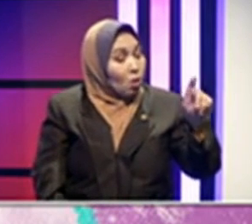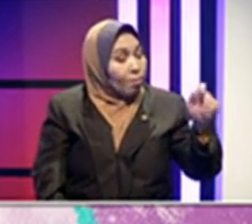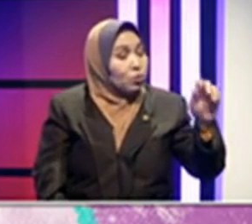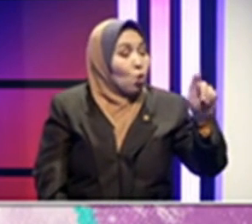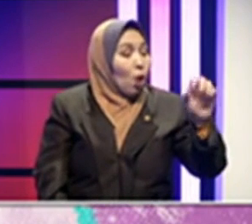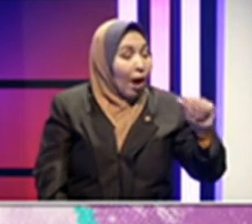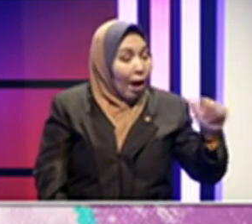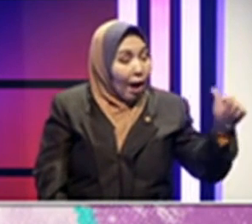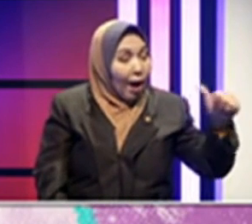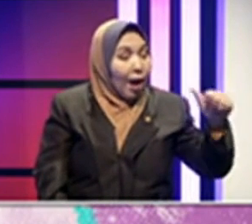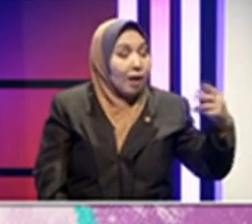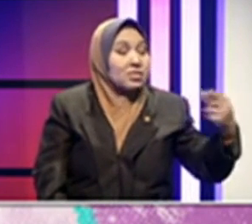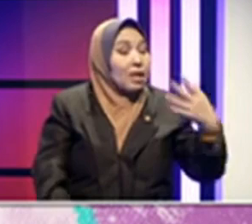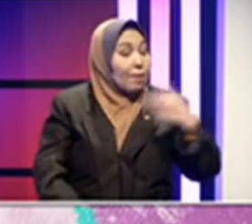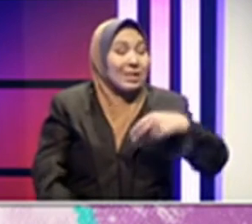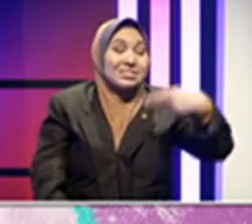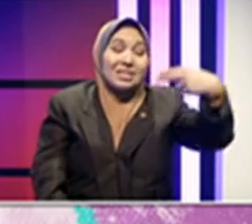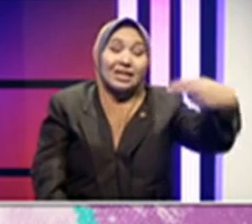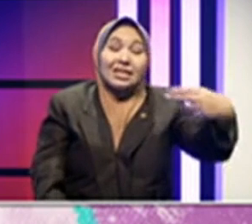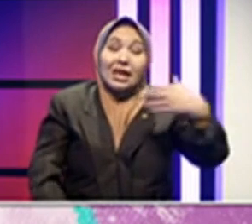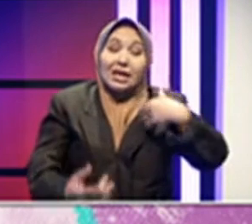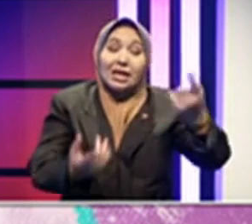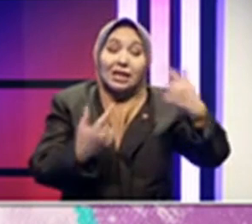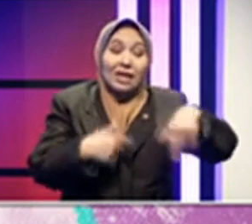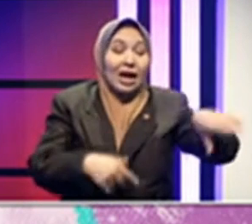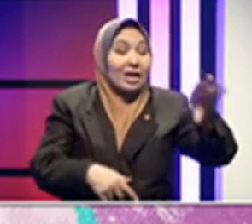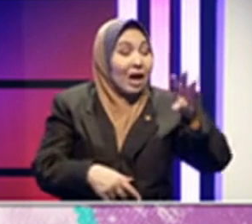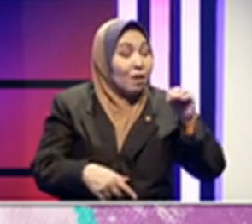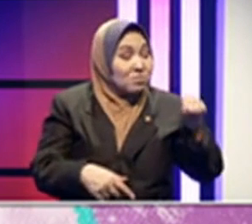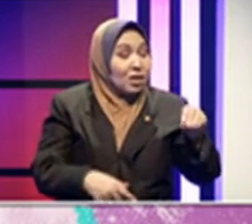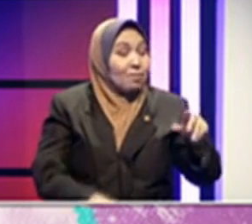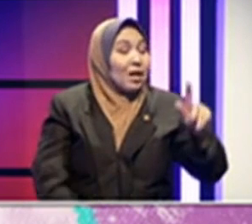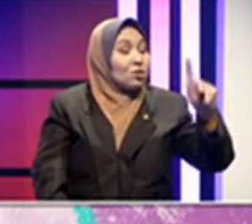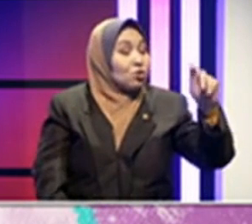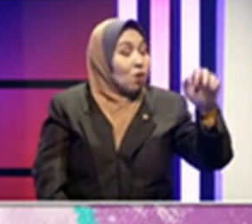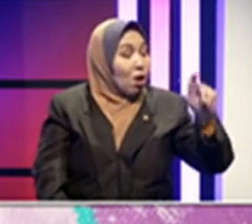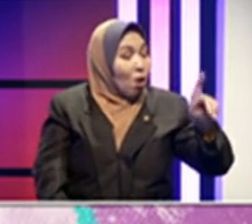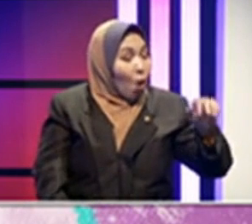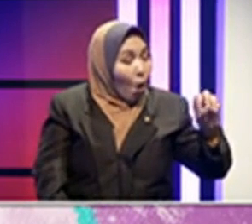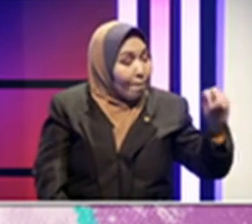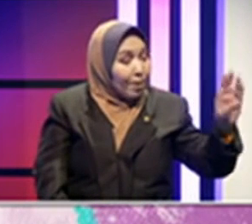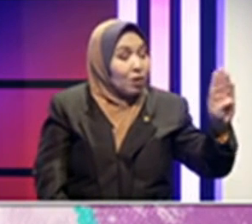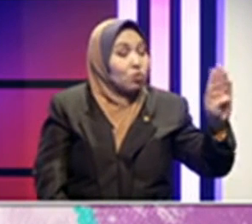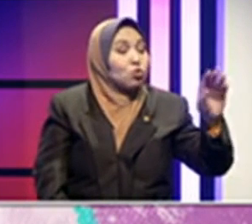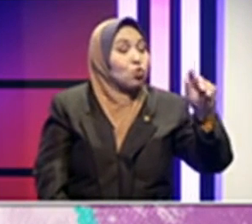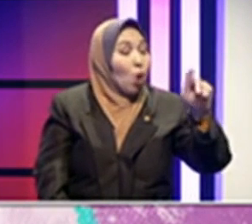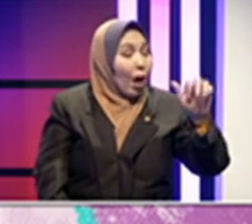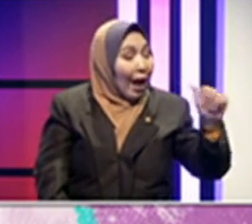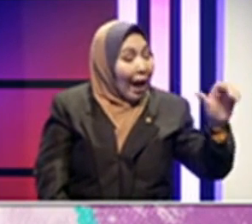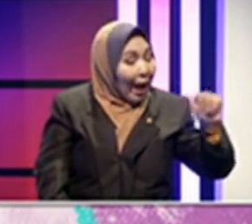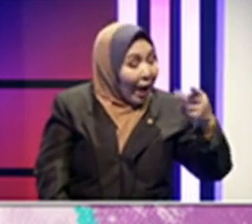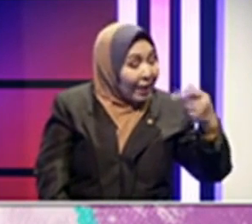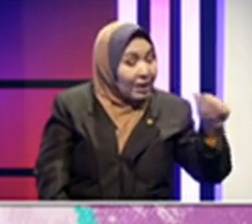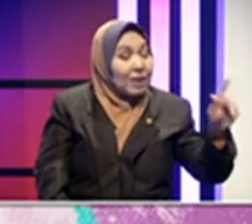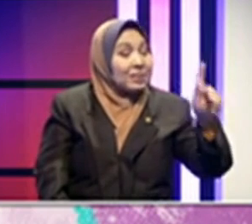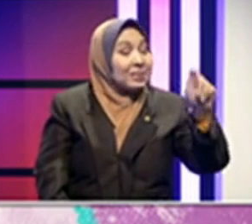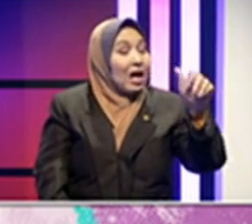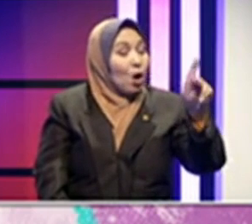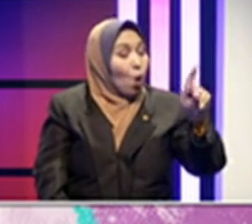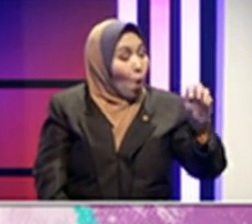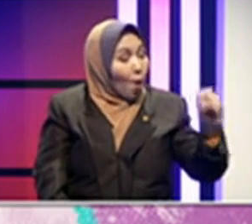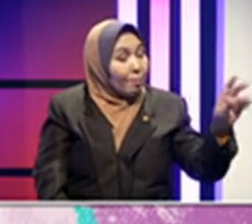tahun Hamzah selepas aing datang-datang Hamzah falcowl moen fauqal